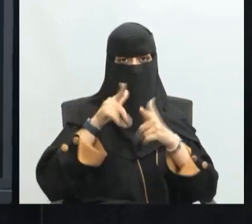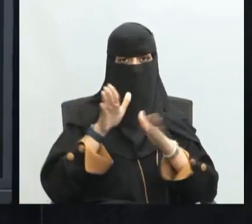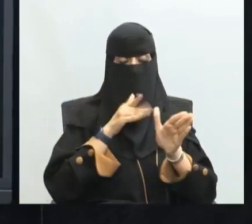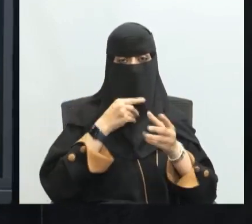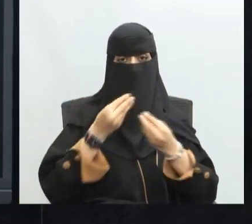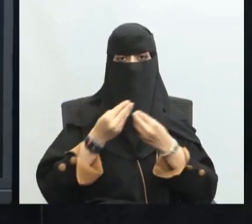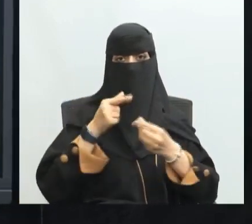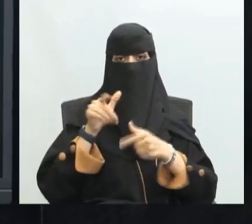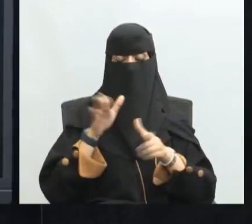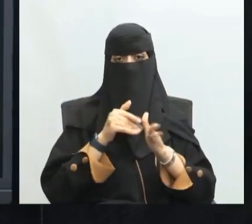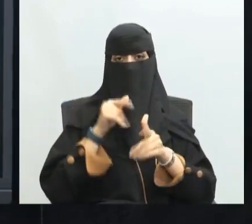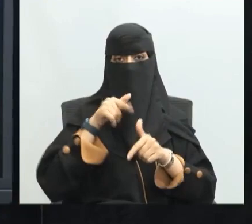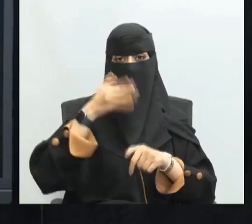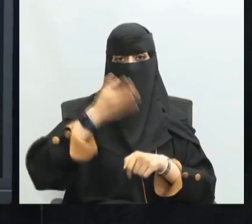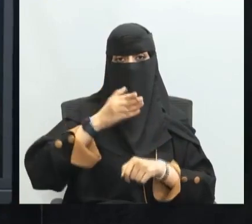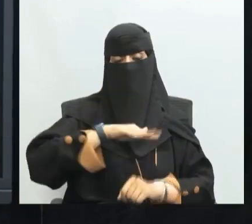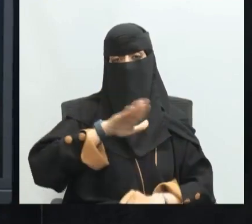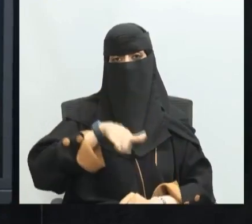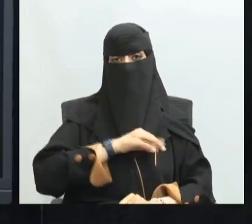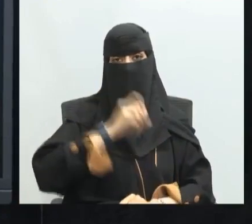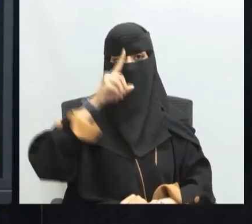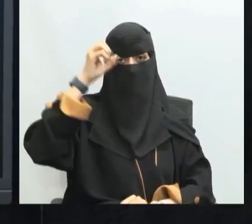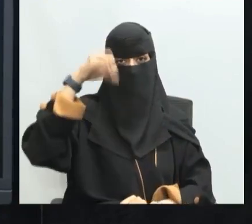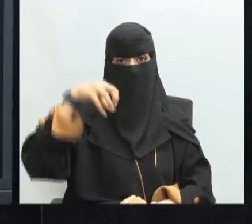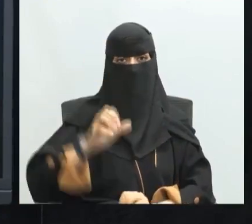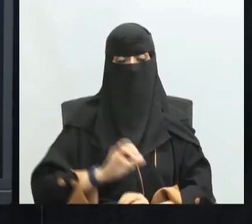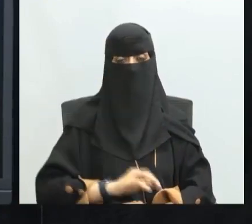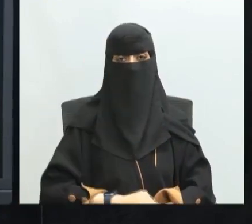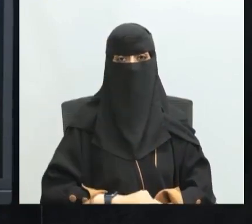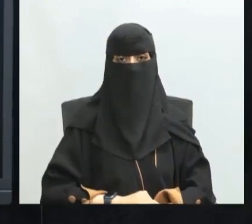وتفاعلكم والسلام عليكم ورحمه الله وبركاته